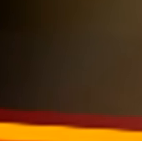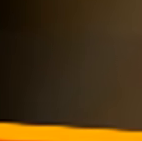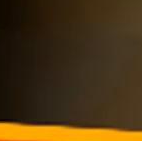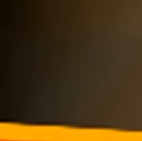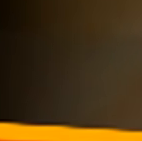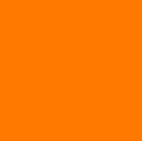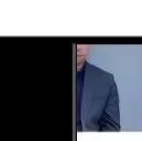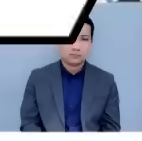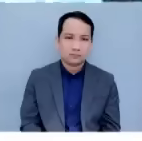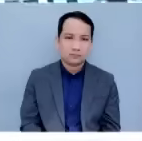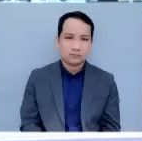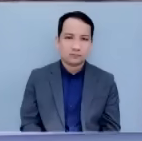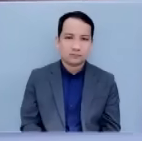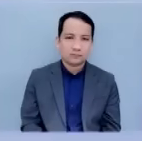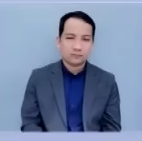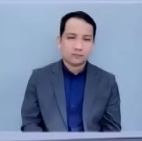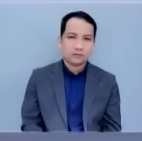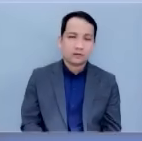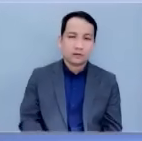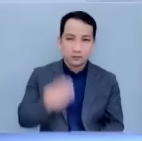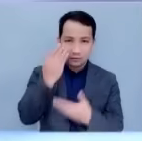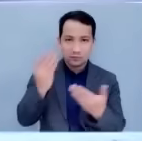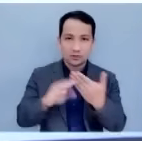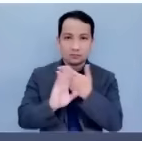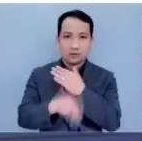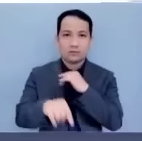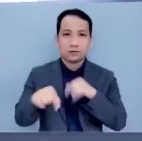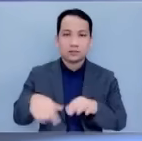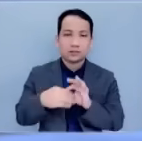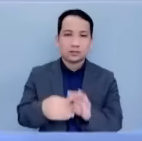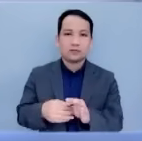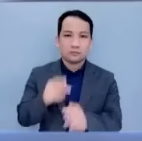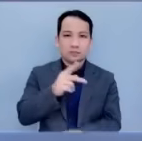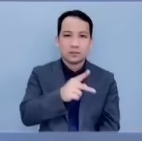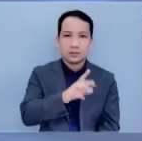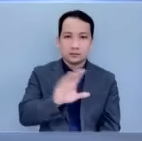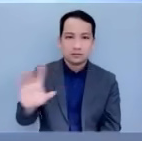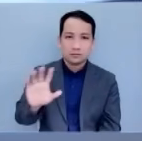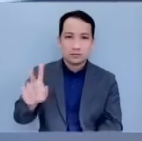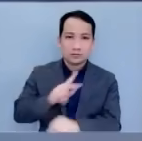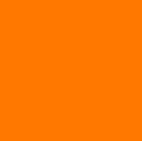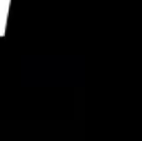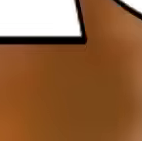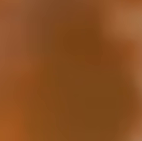aso. Yan at iba pa sa pagbabalik ng Frontline Pilipinas.